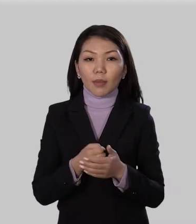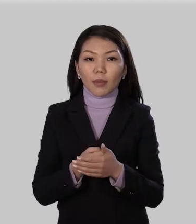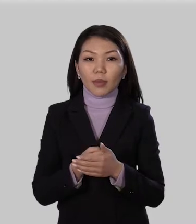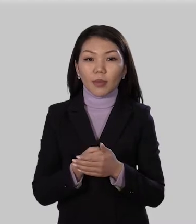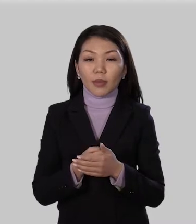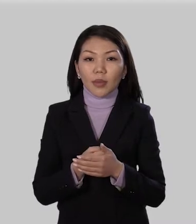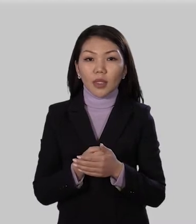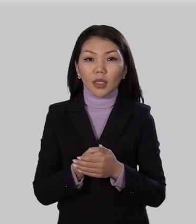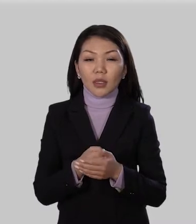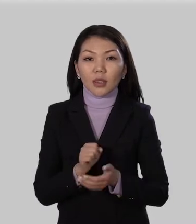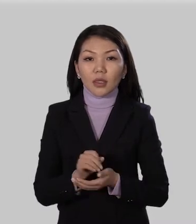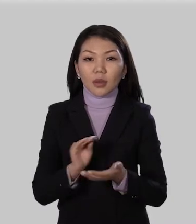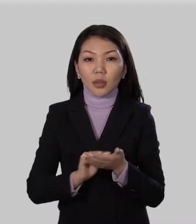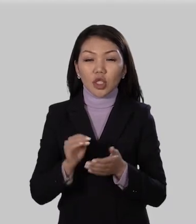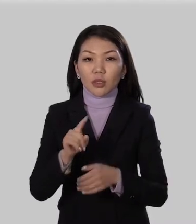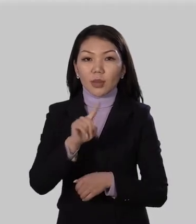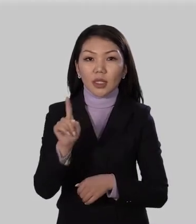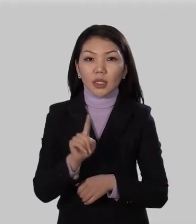«з».